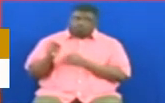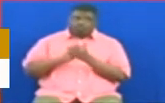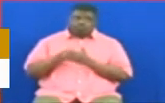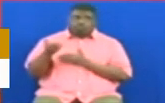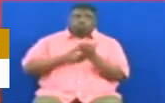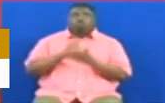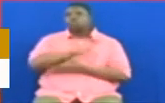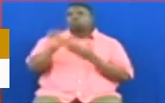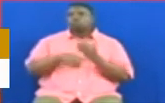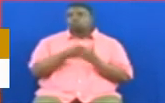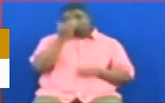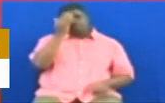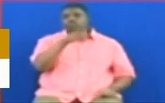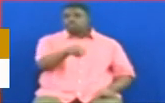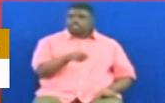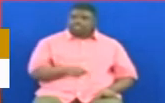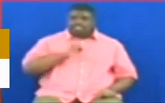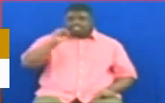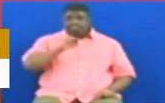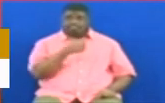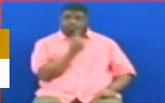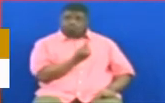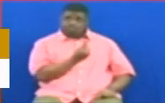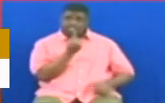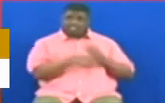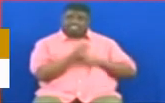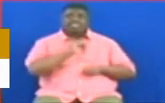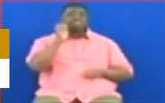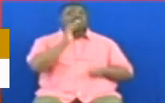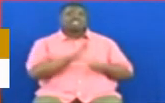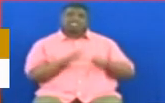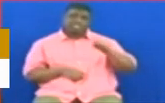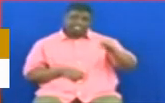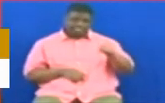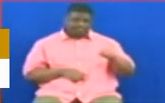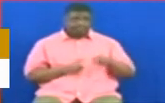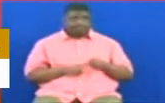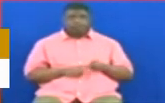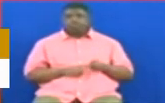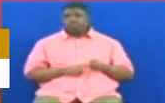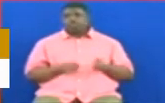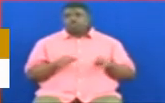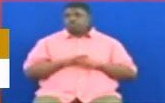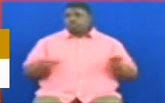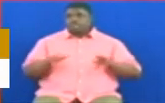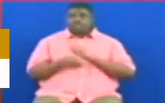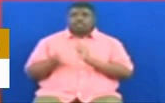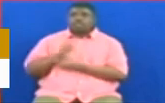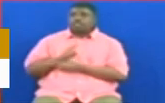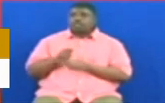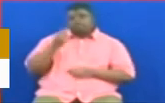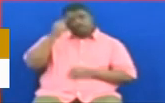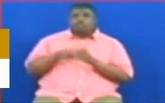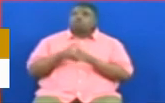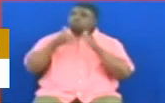ndivyo anavyojulikana. Na hiyo ni sifa moja kati tu ya sifa nyingi, kwa sababu Revolutionary Council ina maana kubwa kwa upande wa